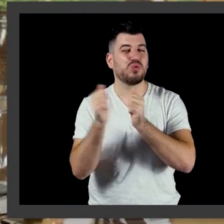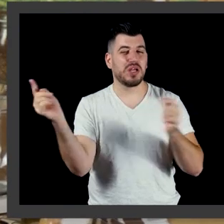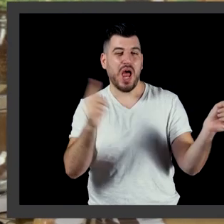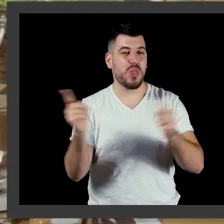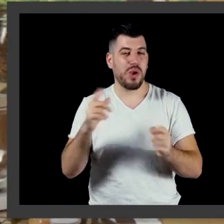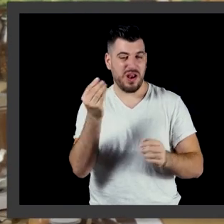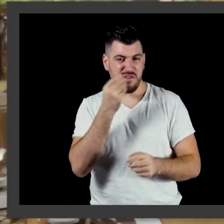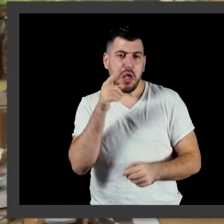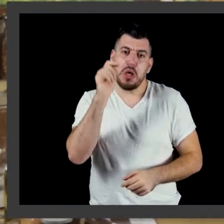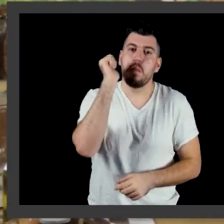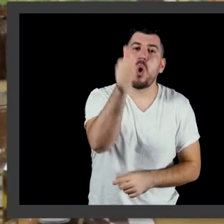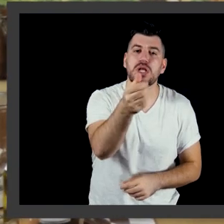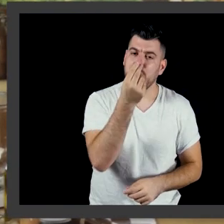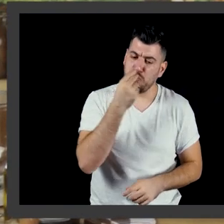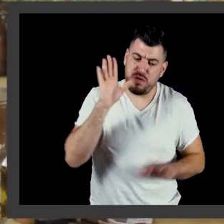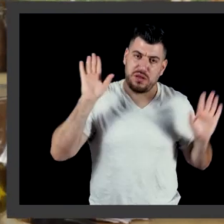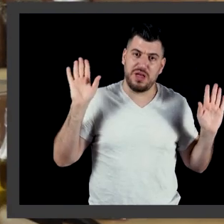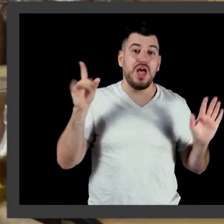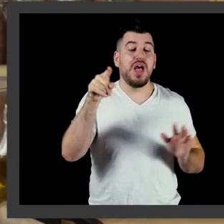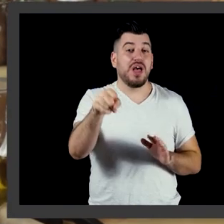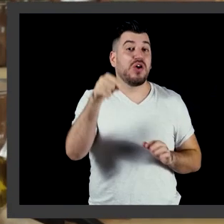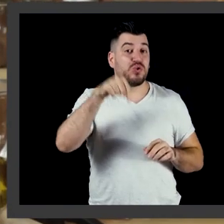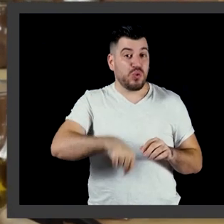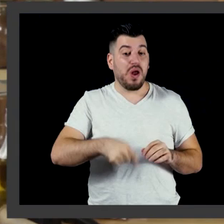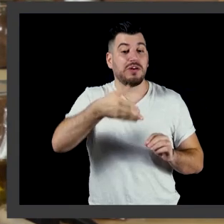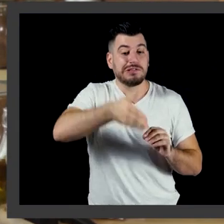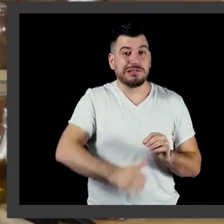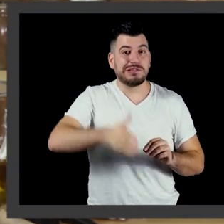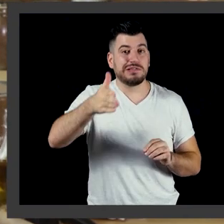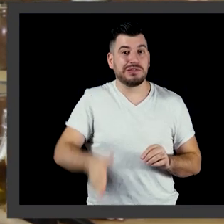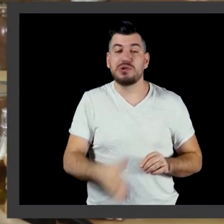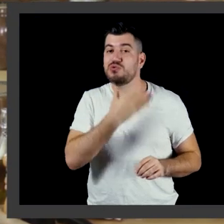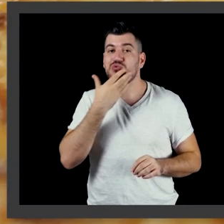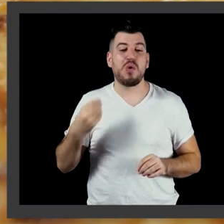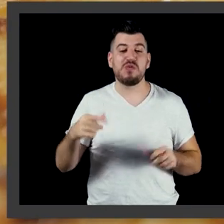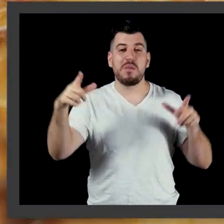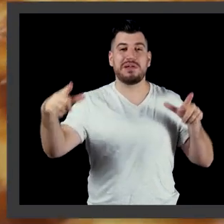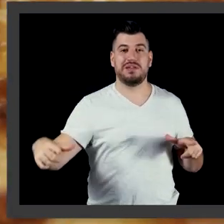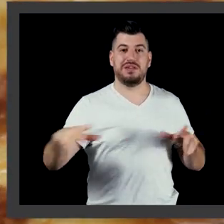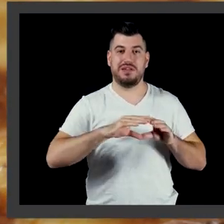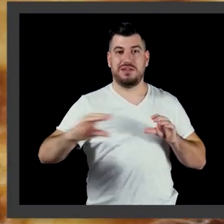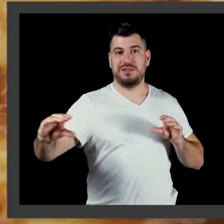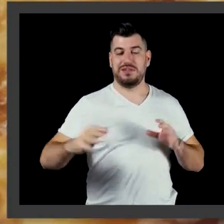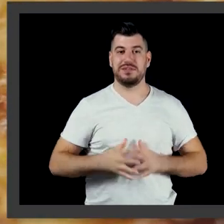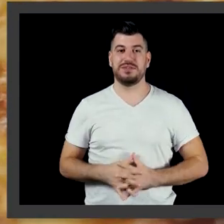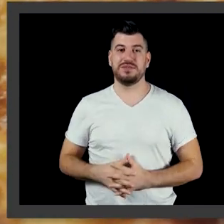σημασία. Και ήρθε η ώρα να κόψουμε αυτό το υπέροχο παστίτσιο σε κομμάτια.